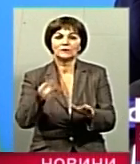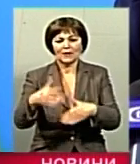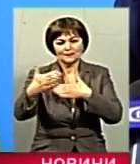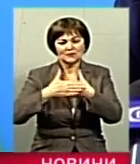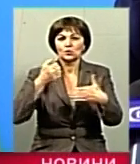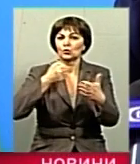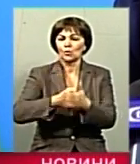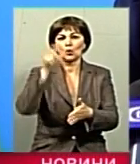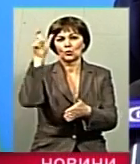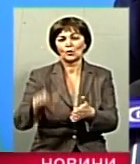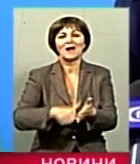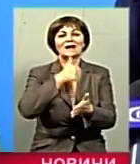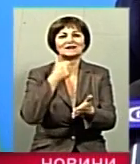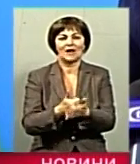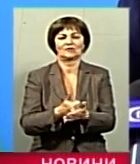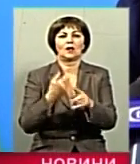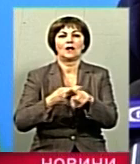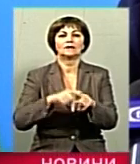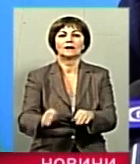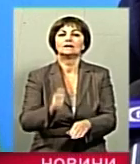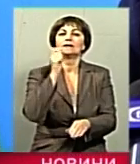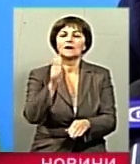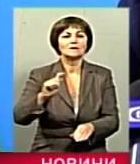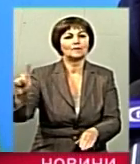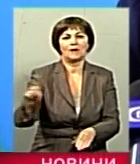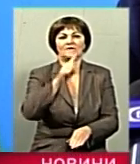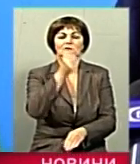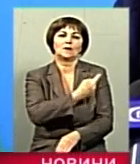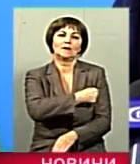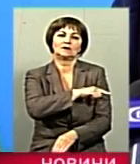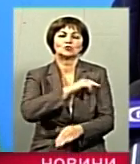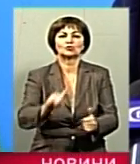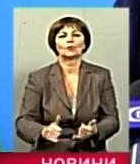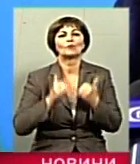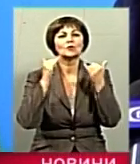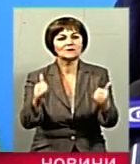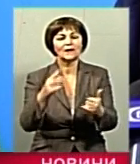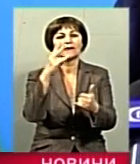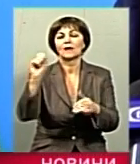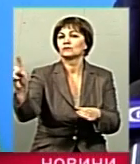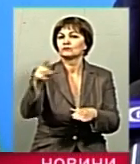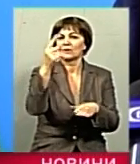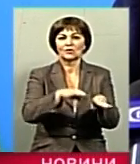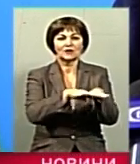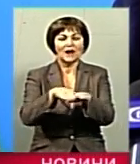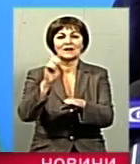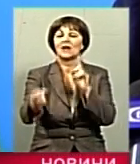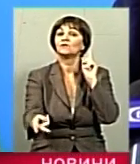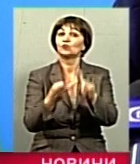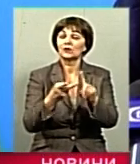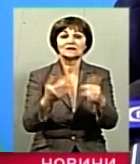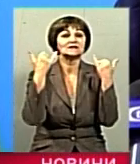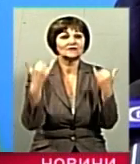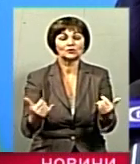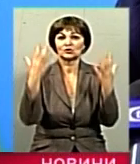і основною одиницею надання первинної медичної послуги на первинному рівні. На вторинному рівні на